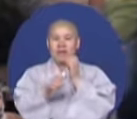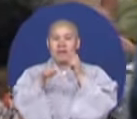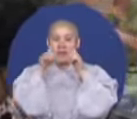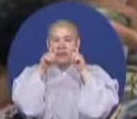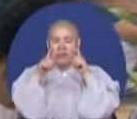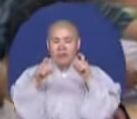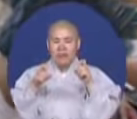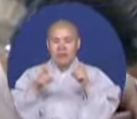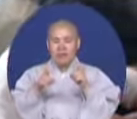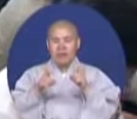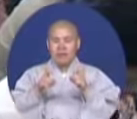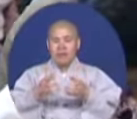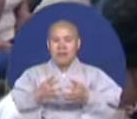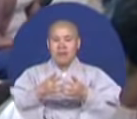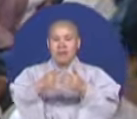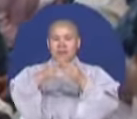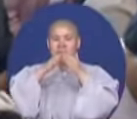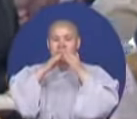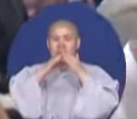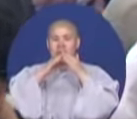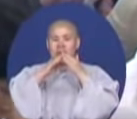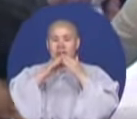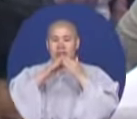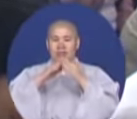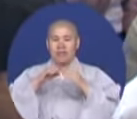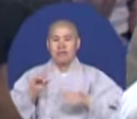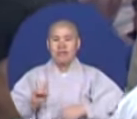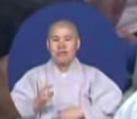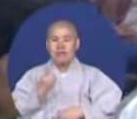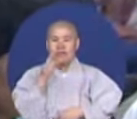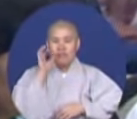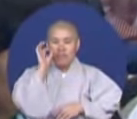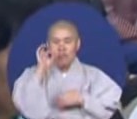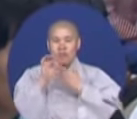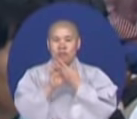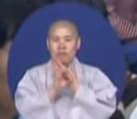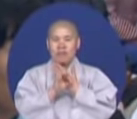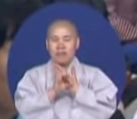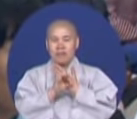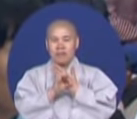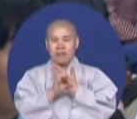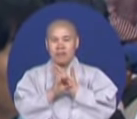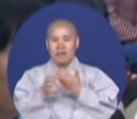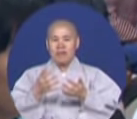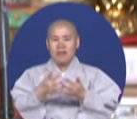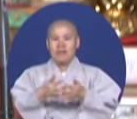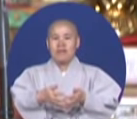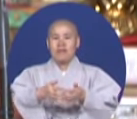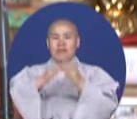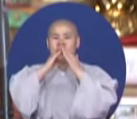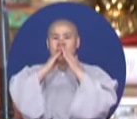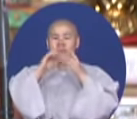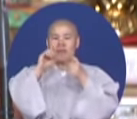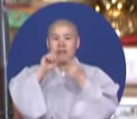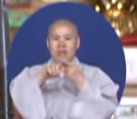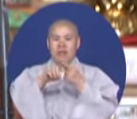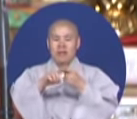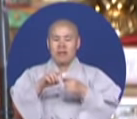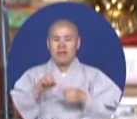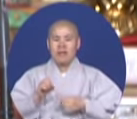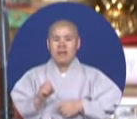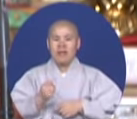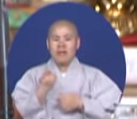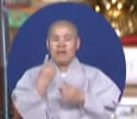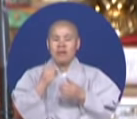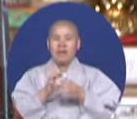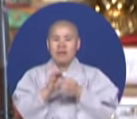사찰, 창건 유래에 이런 걸 보면 그 창건에 대한 그 연기문이라고